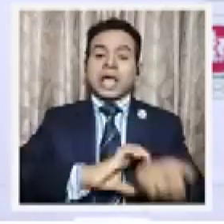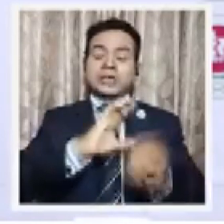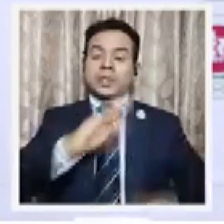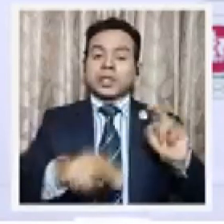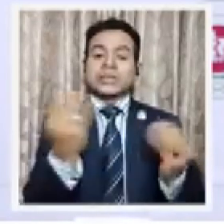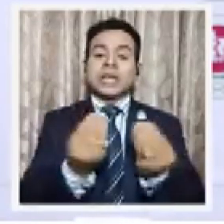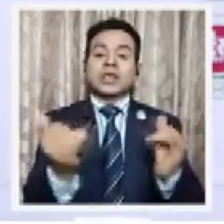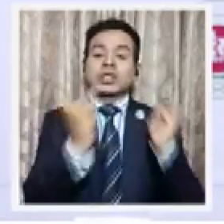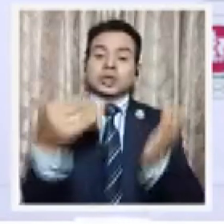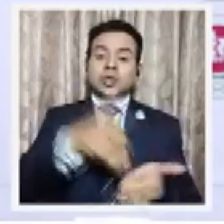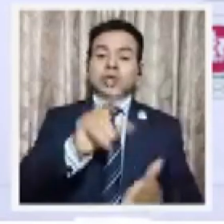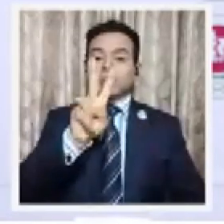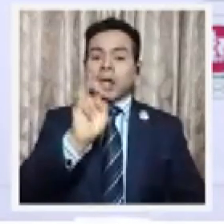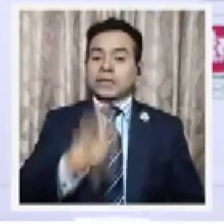7 জন।